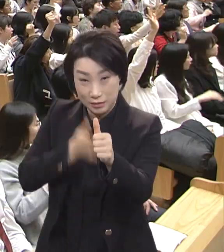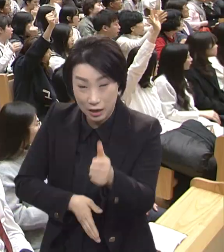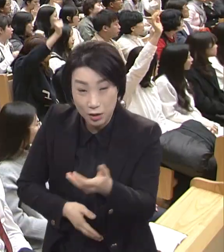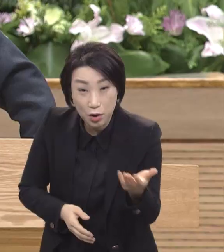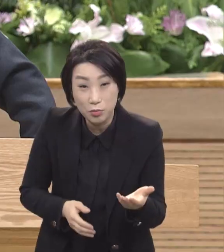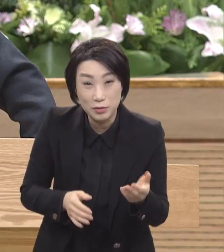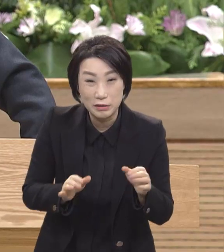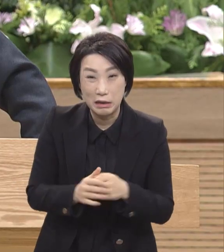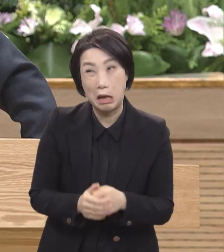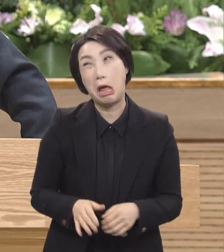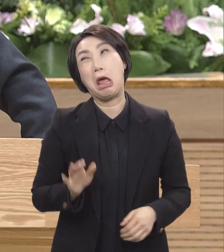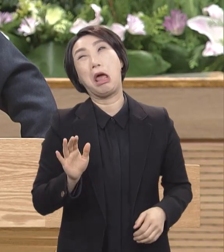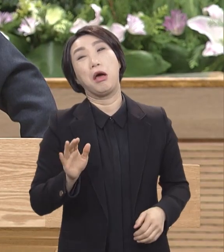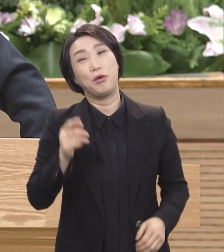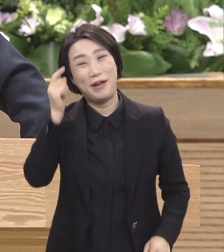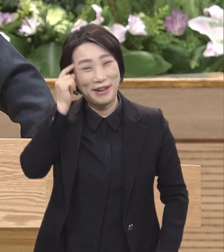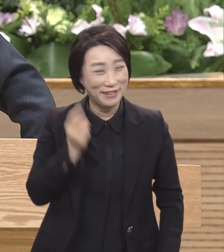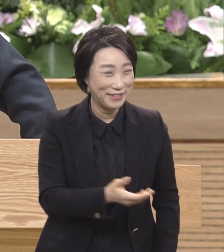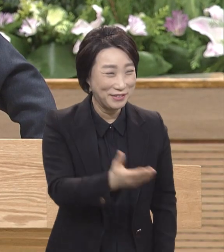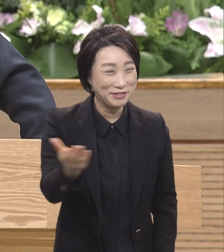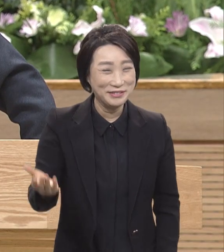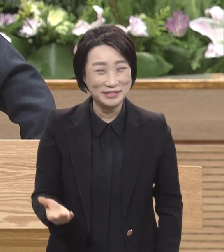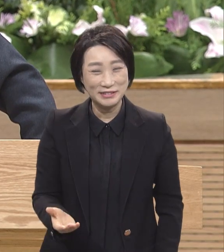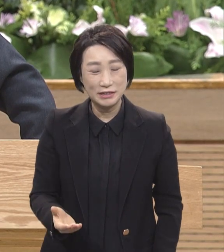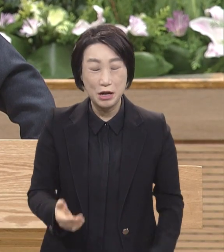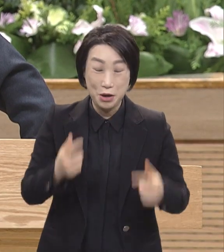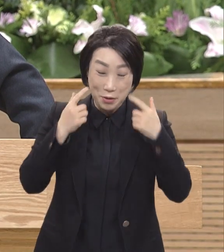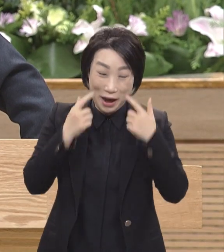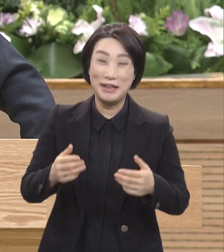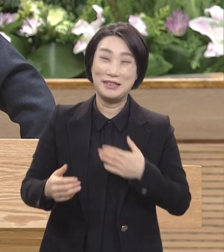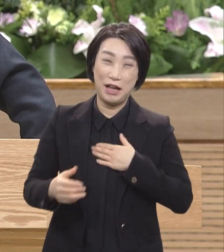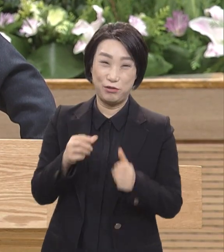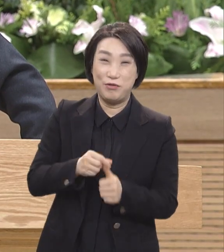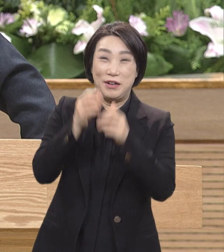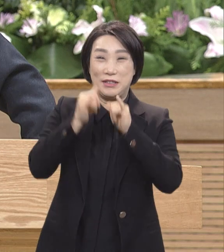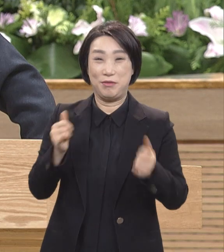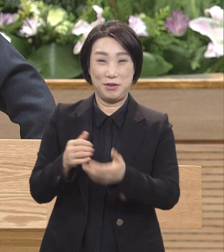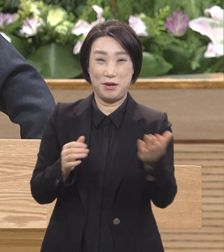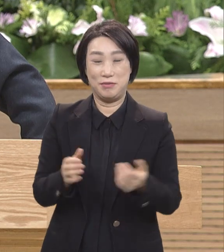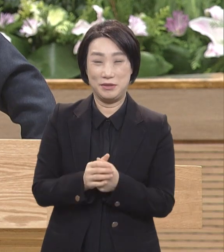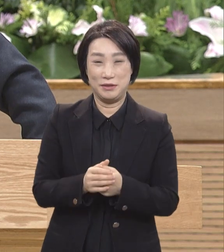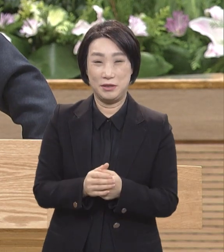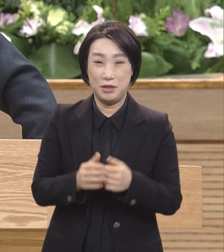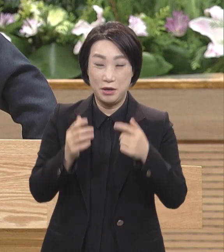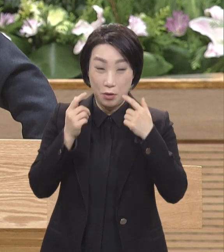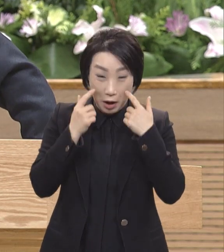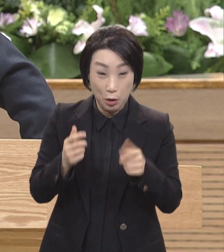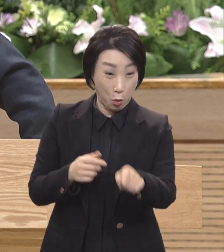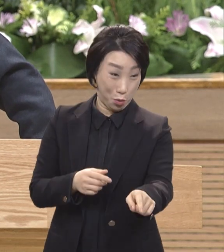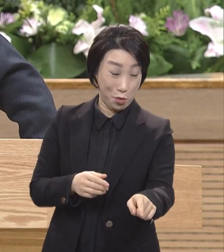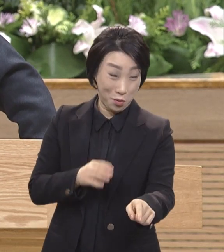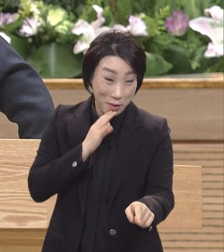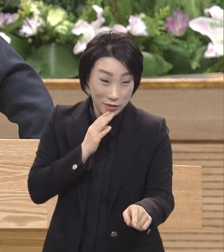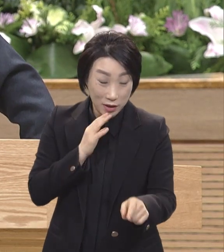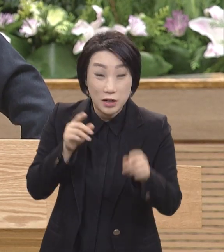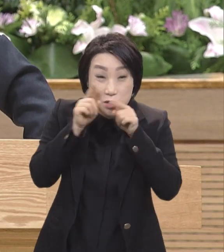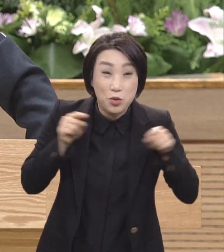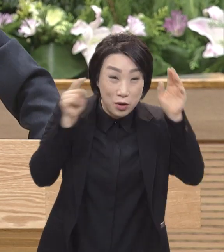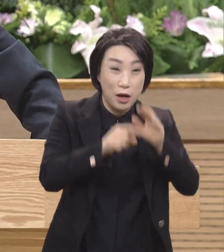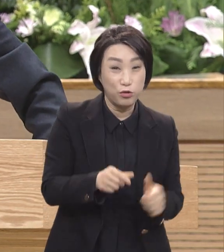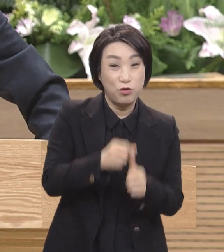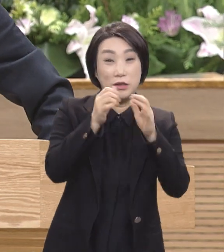뭐 손이 그렇게 이렇게 늘고 확실하게 주님이 그냥 너 맞다. 자,